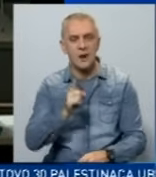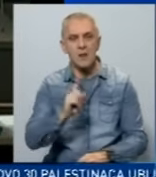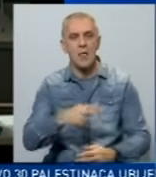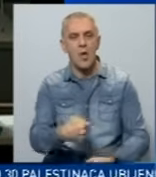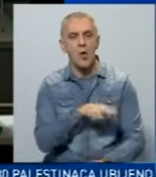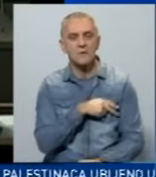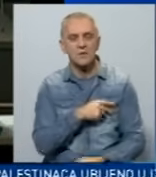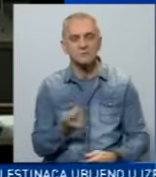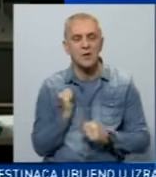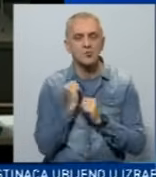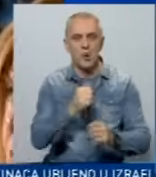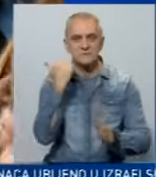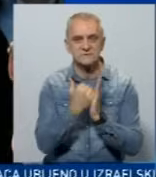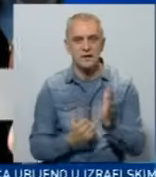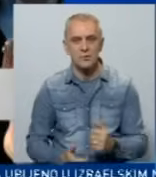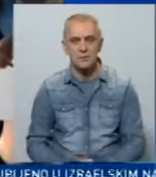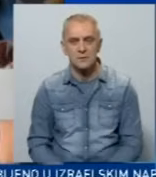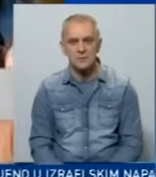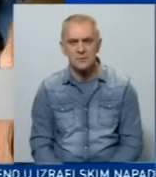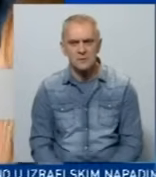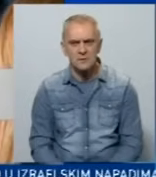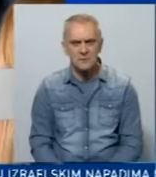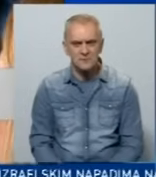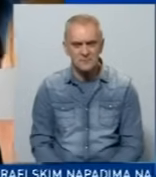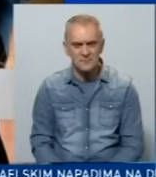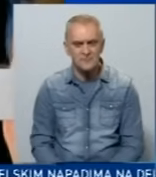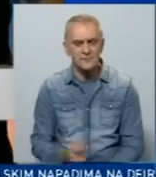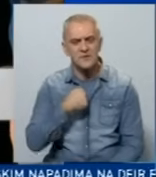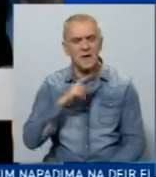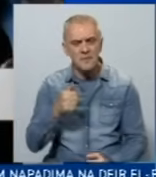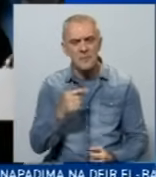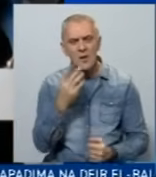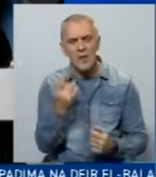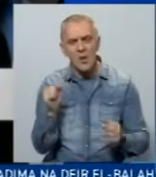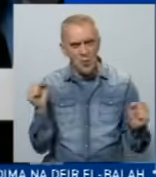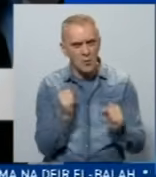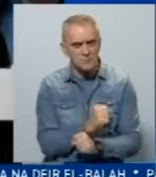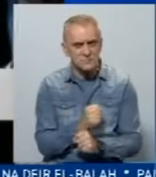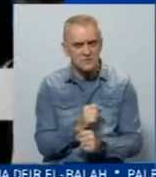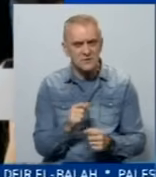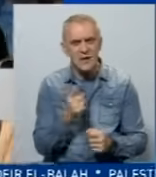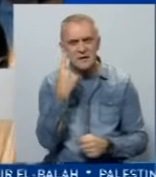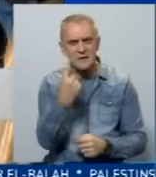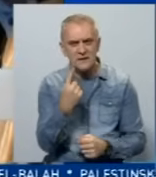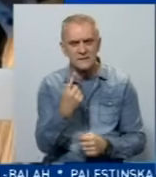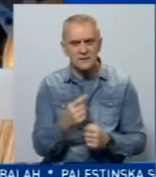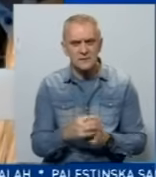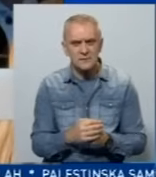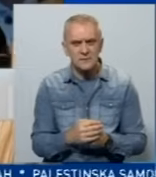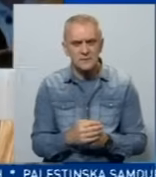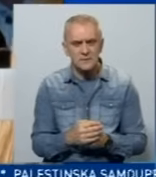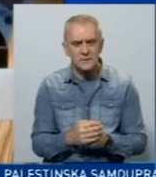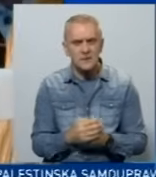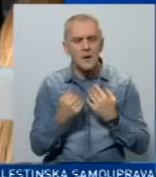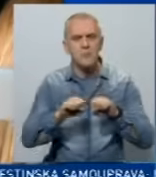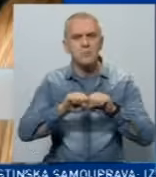da donosi zakone. Imamo nekoliko vrlo ozbiljnih. Jedan je, između ostalih, da je